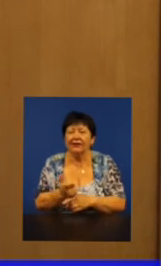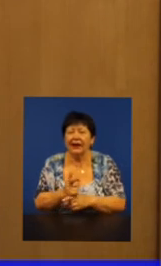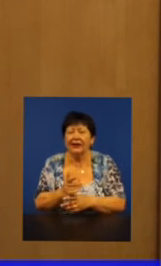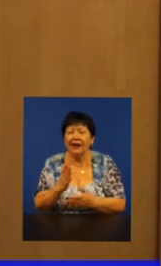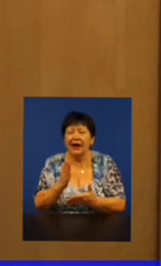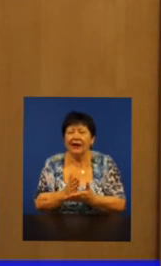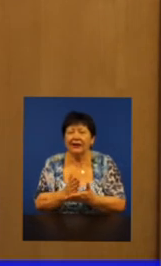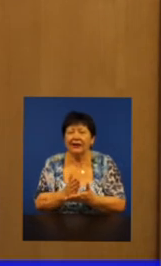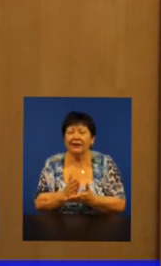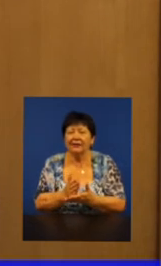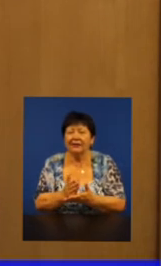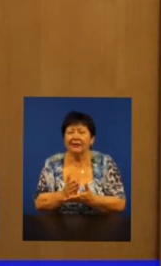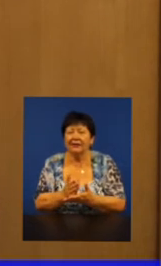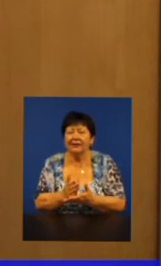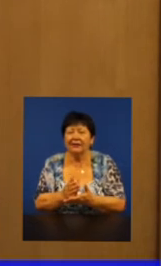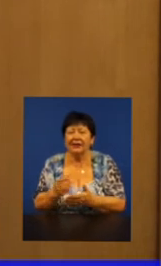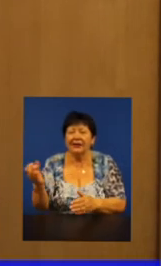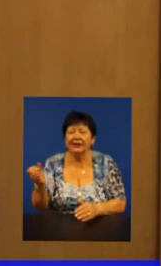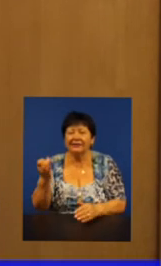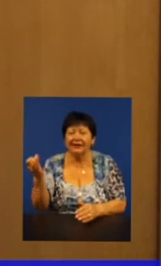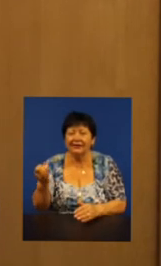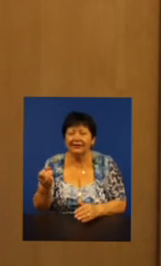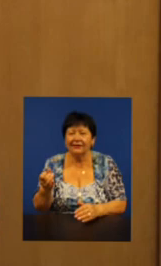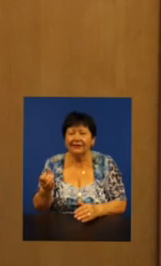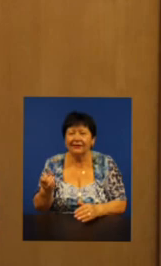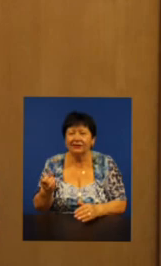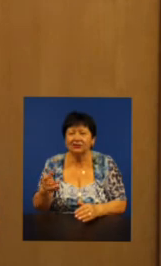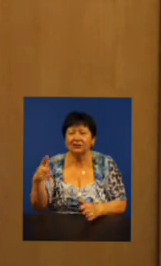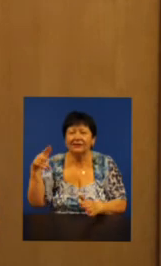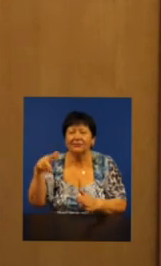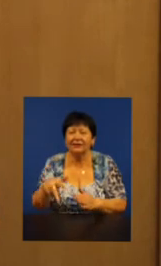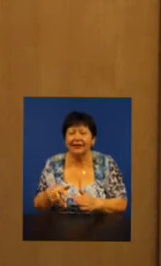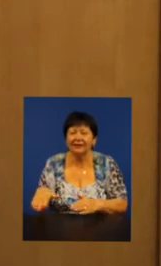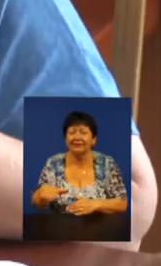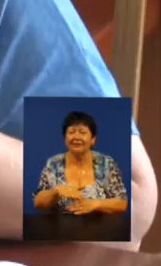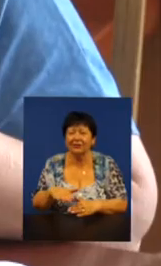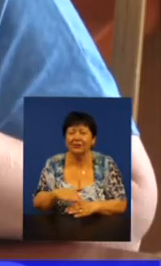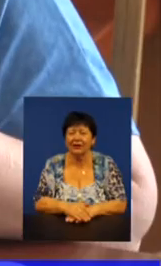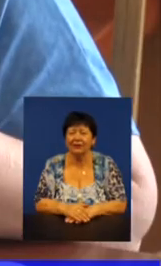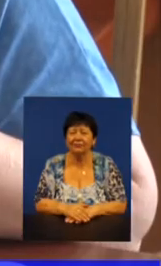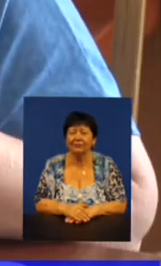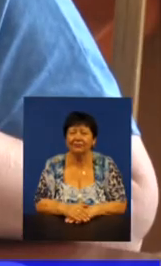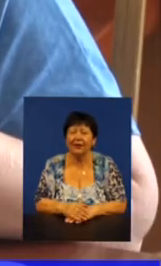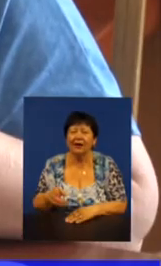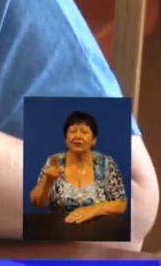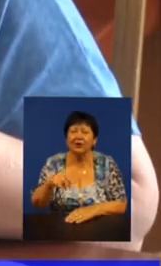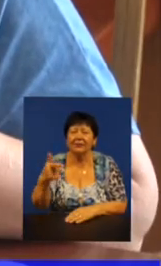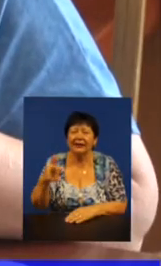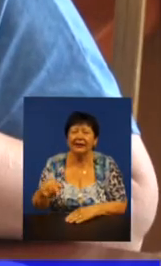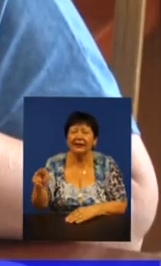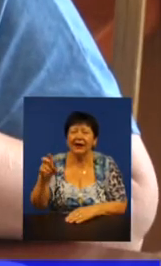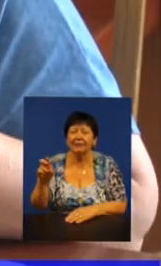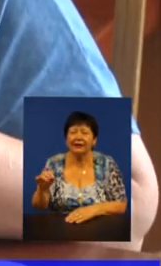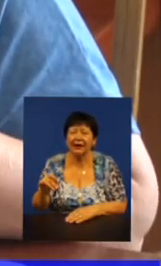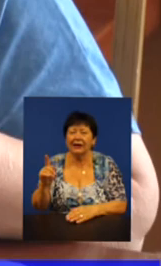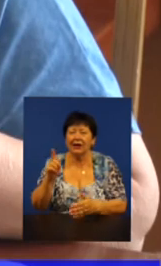яр прежудичия интересели ши интегритате териториалы. Doamna Galina Bargan urmează